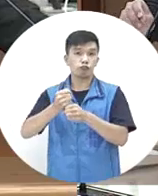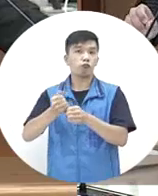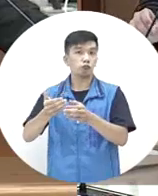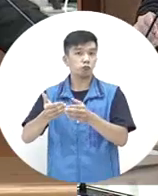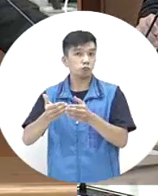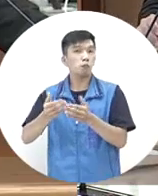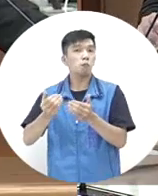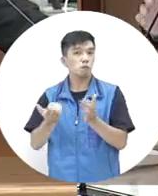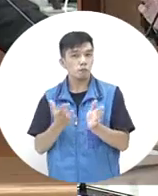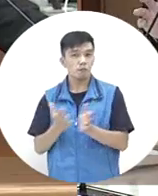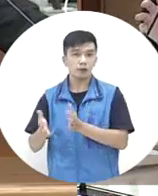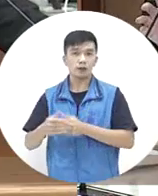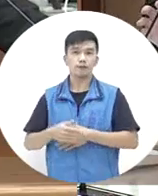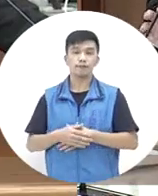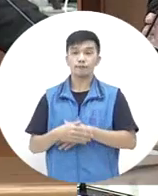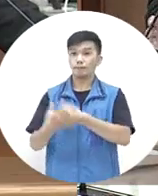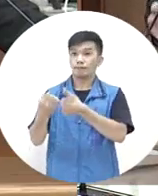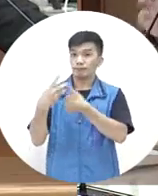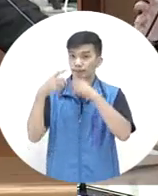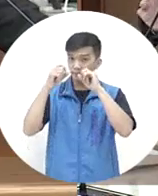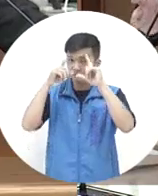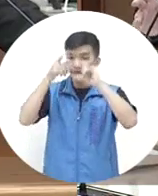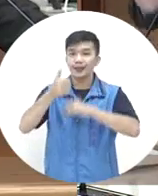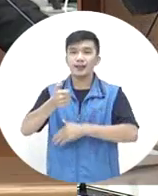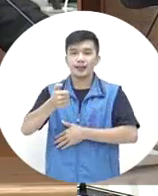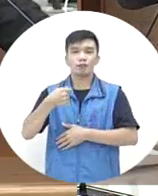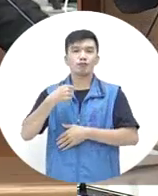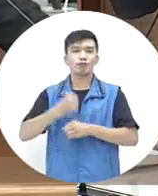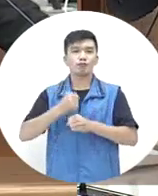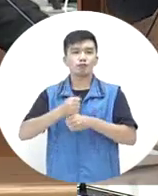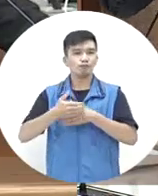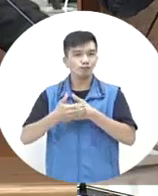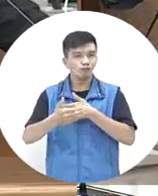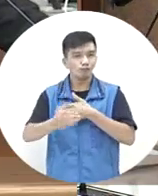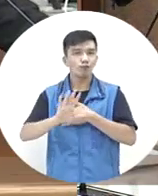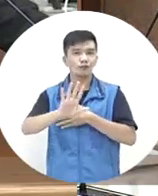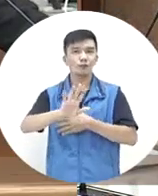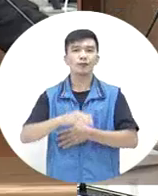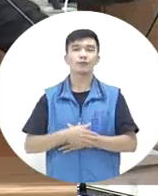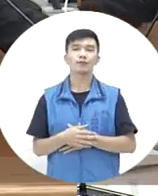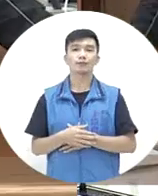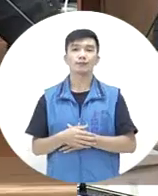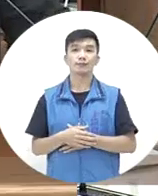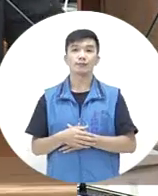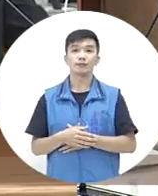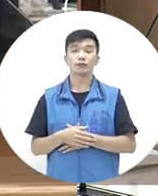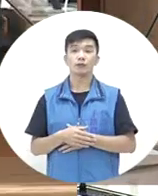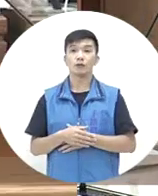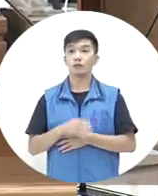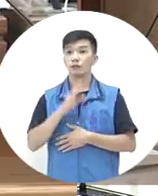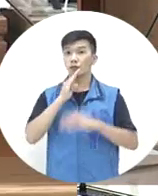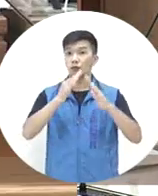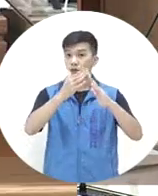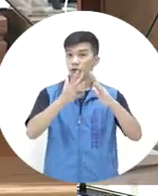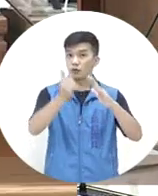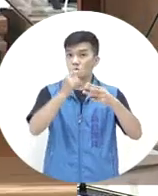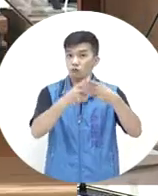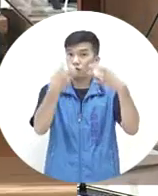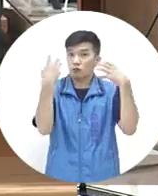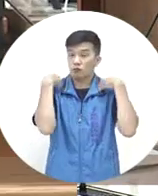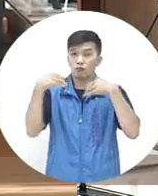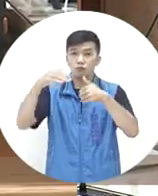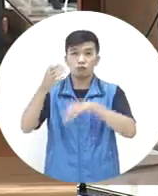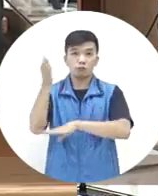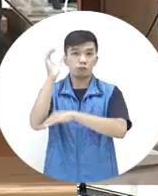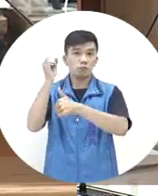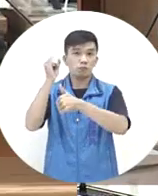个谢谢你的提醒，我们已经在做了。 好，谢谢市长。所以是由你亲自来召开这个跨局处的这个整合吗？ 我